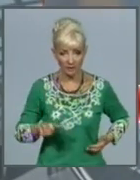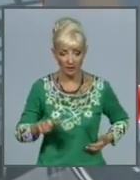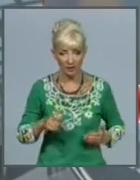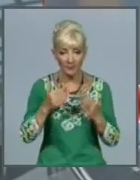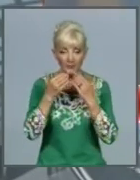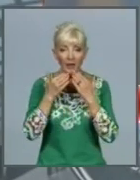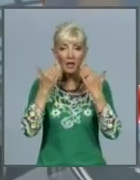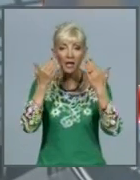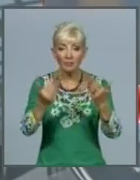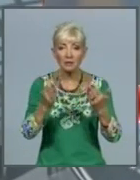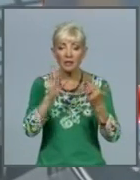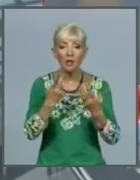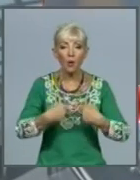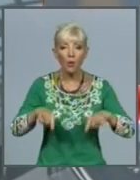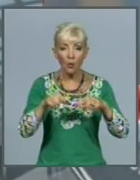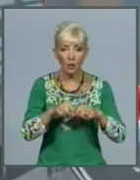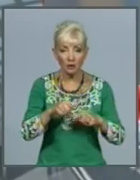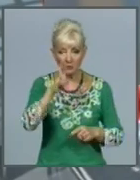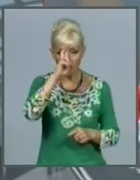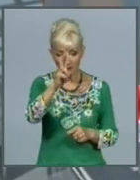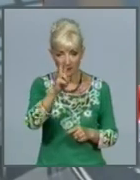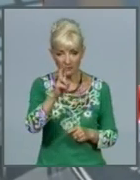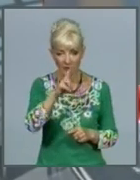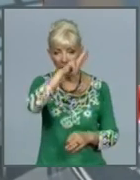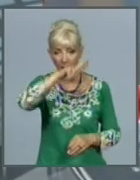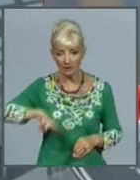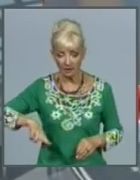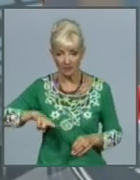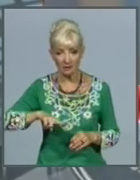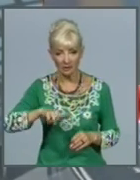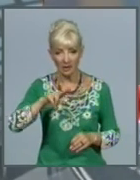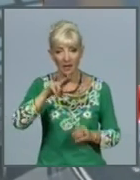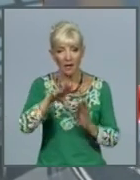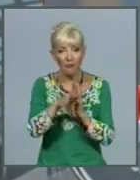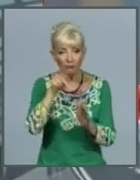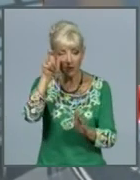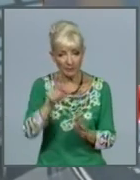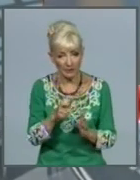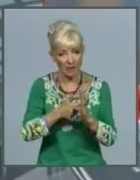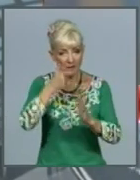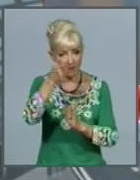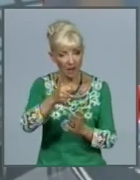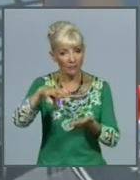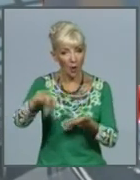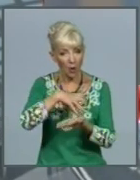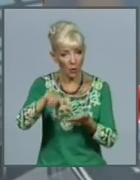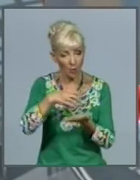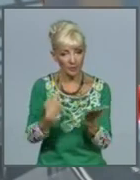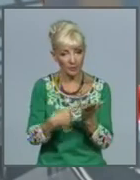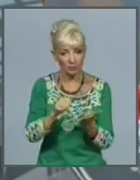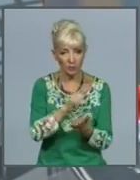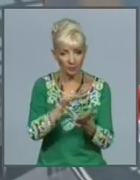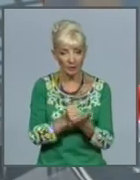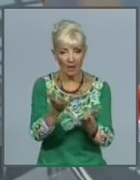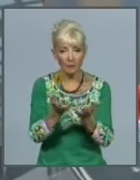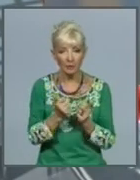Звернутися до органів Державного реєстру виборців, подати заяву і копію підтверджуючого документа, отримати повідомлення про